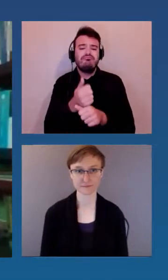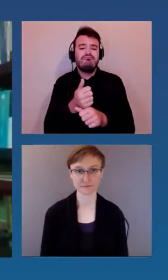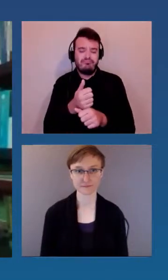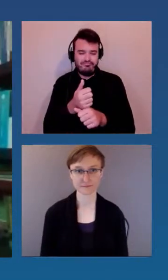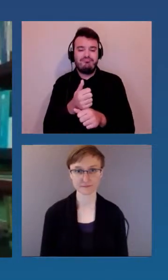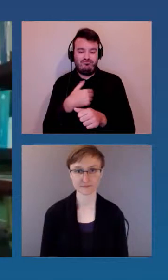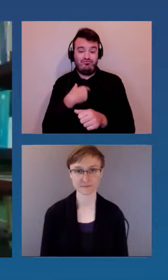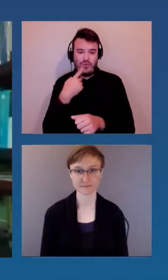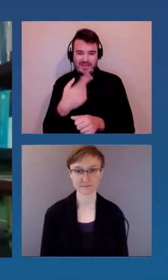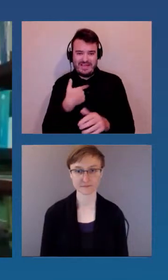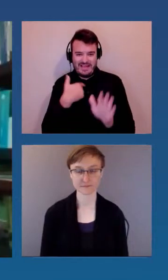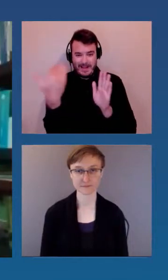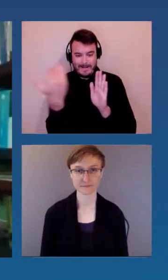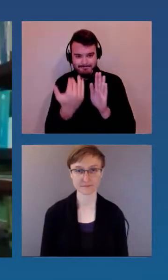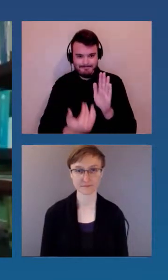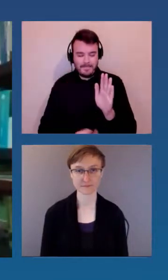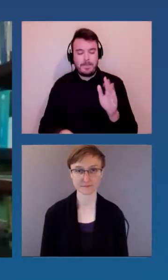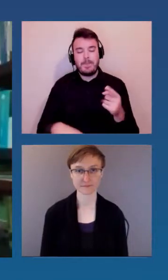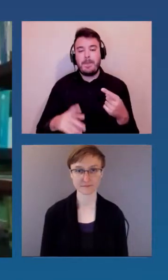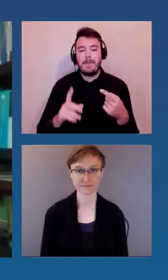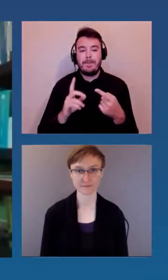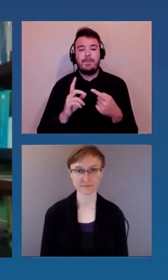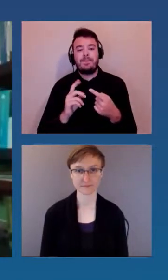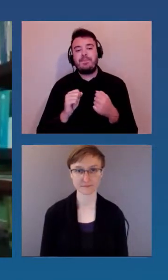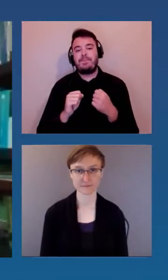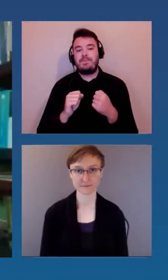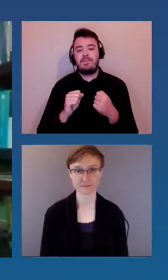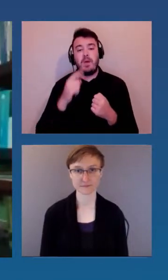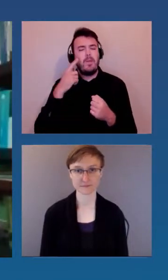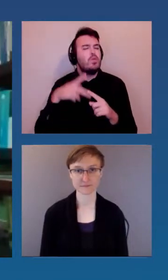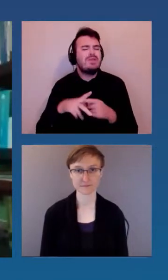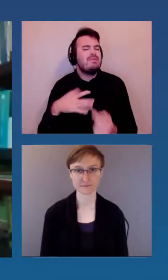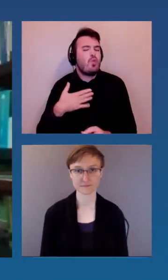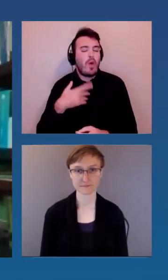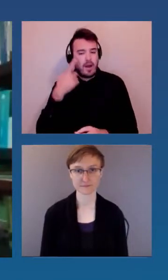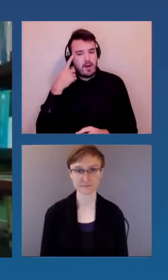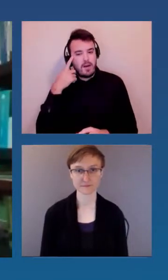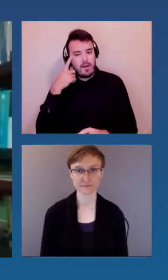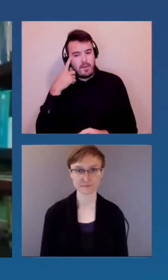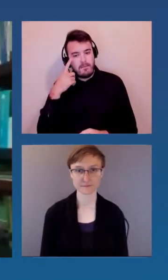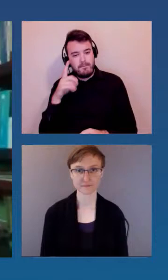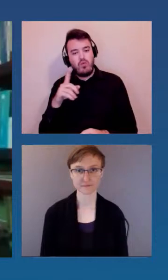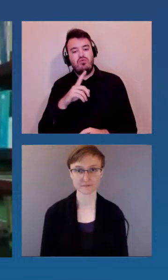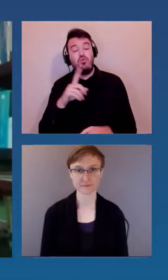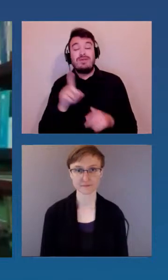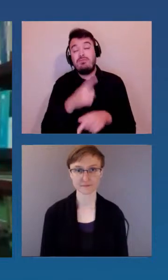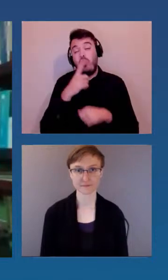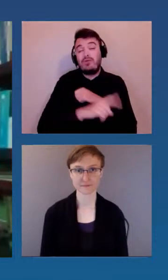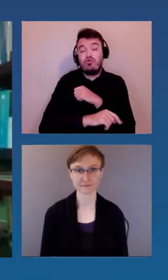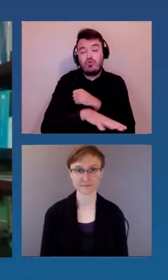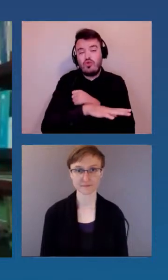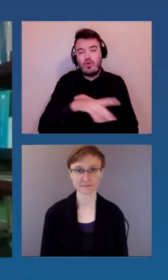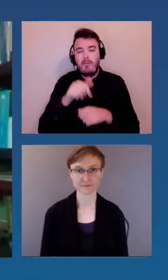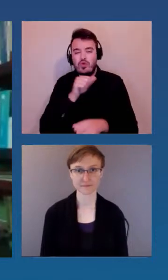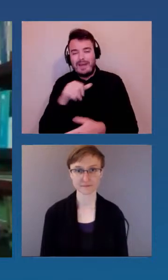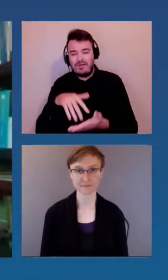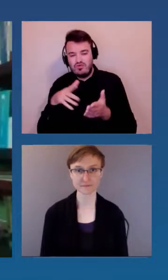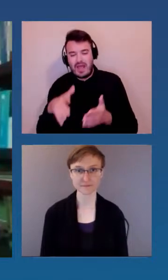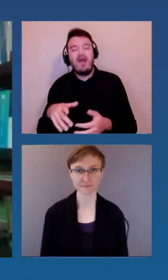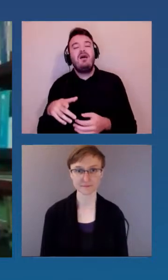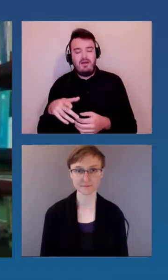la communication sous diverses formes auprès des étudiants. Puis ça veut dire autant le bureau du registraire, les